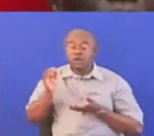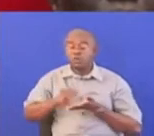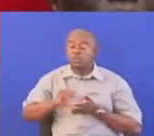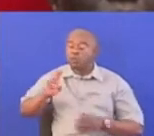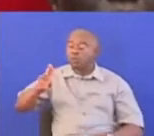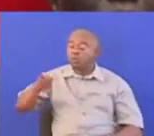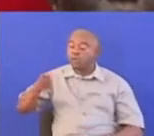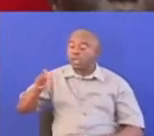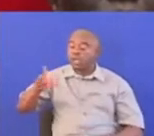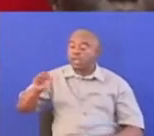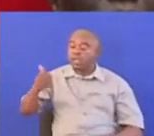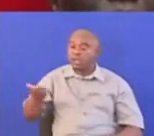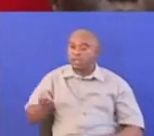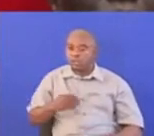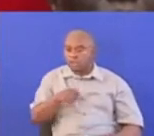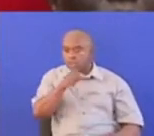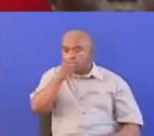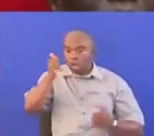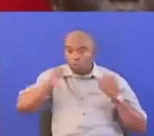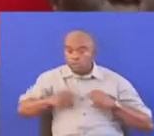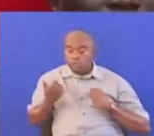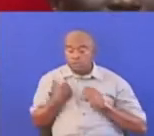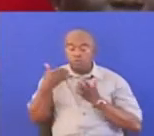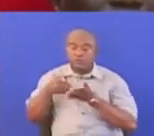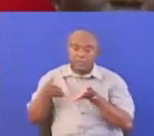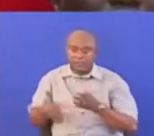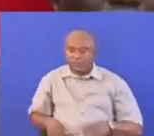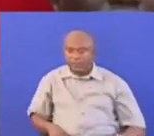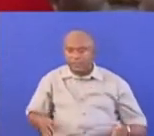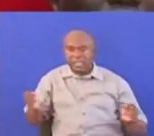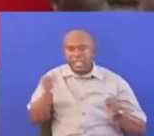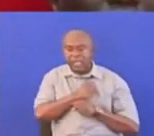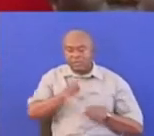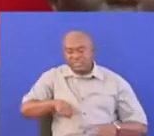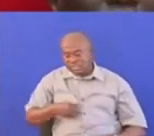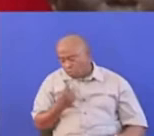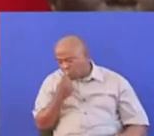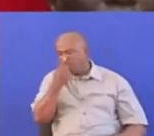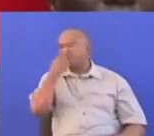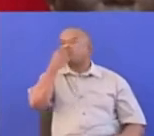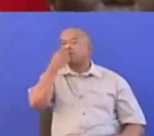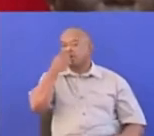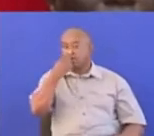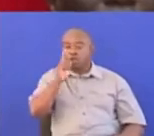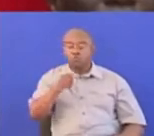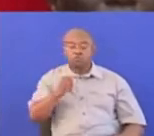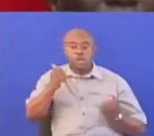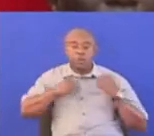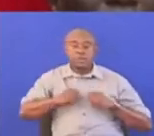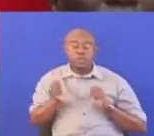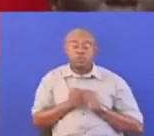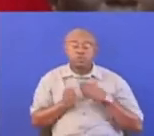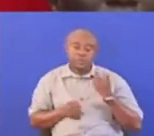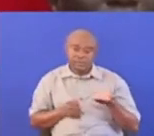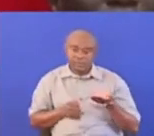kwenye national park ili watalii waweze kwenda. Kwa sababu hatuwezi kujisifia kwamba kuna watalii 10 tu walienda, hapana. Lazima tujue